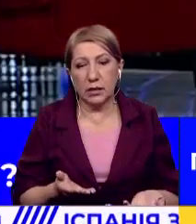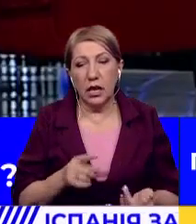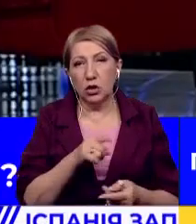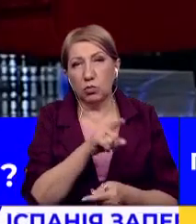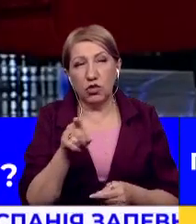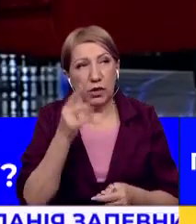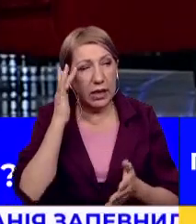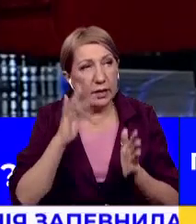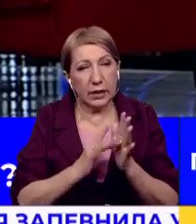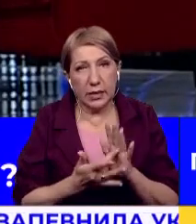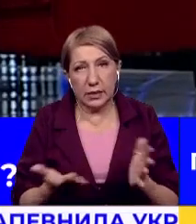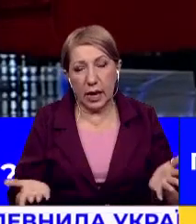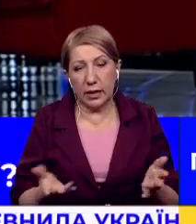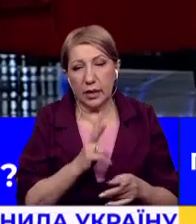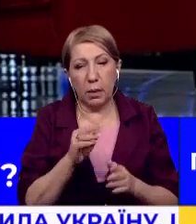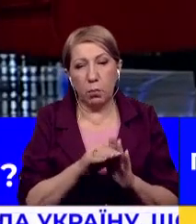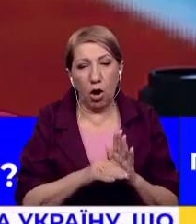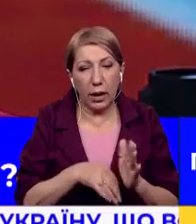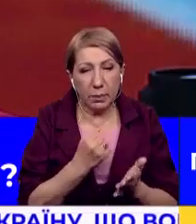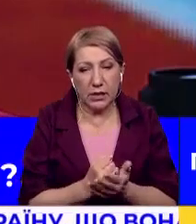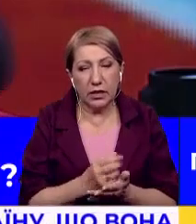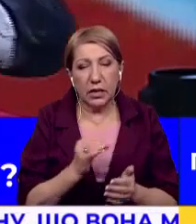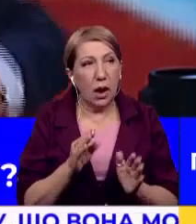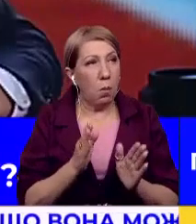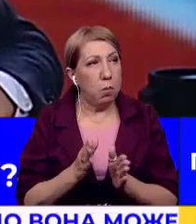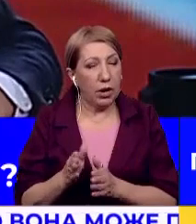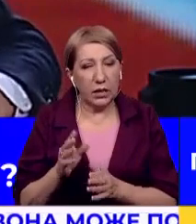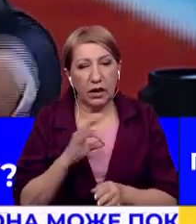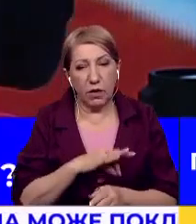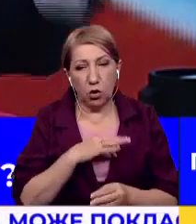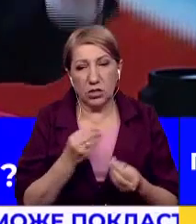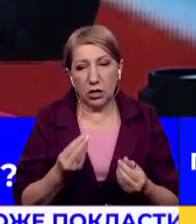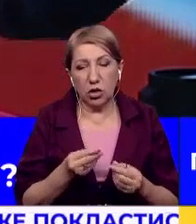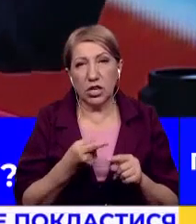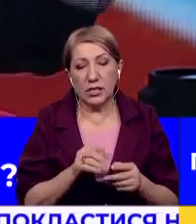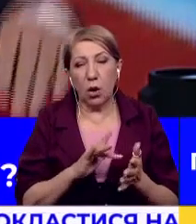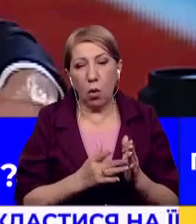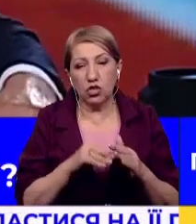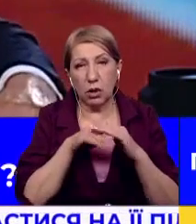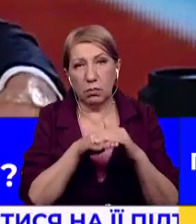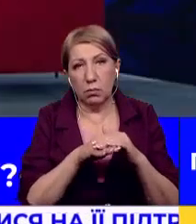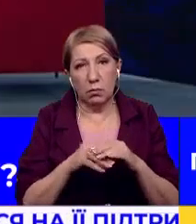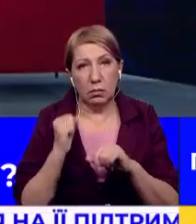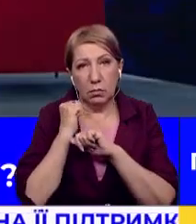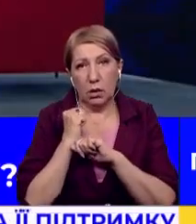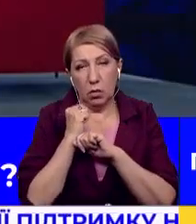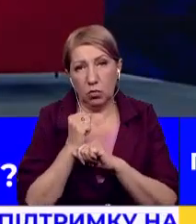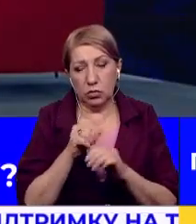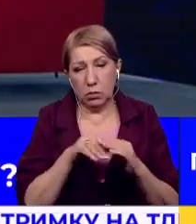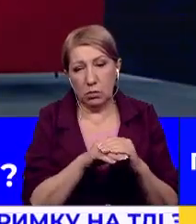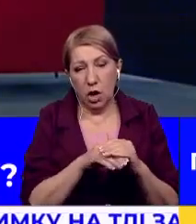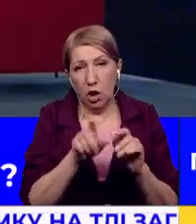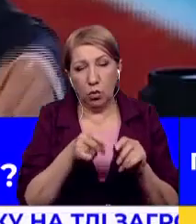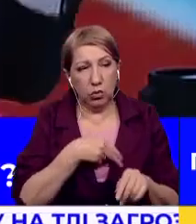що вони не здатні ні програми затвердити, ні порядок використання коштів. Ці кошти лежать мертвим грузом. У нас люди